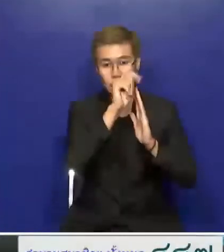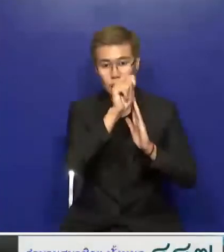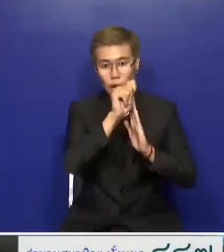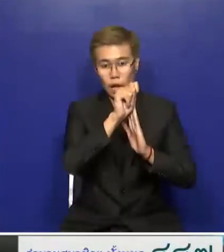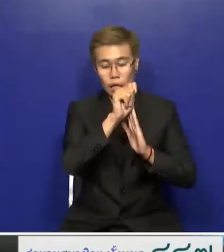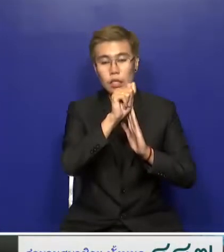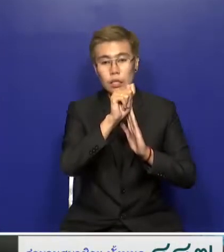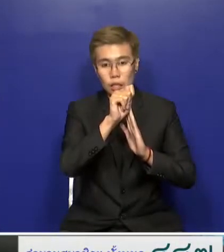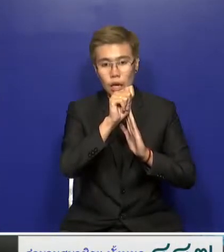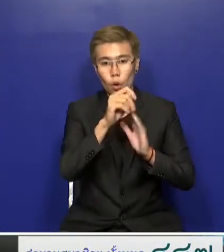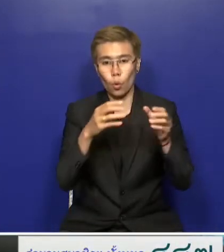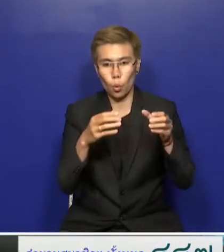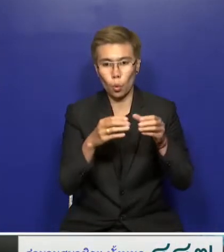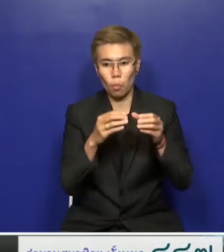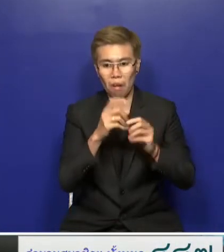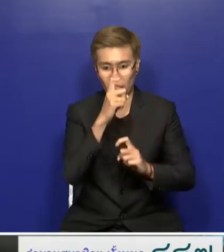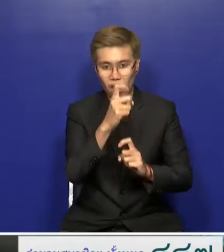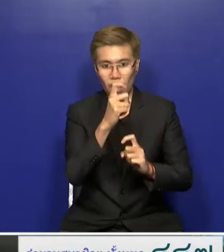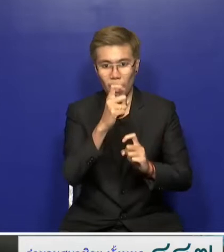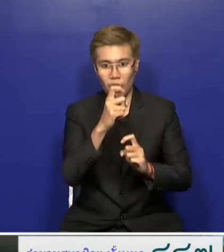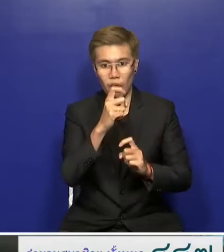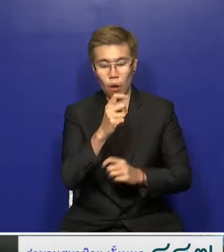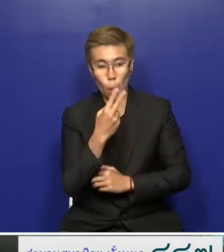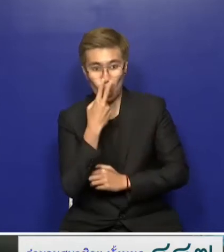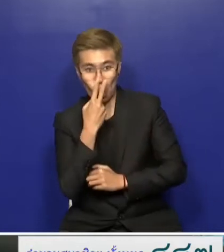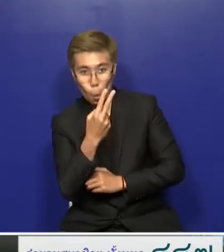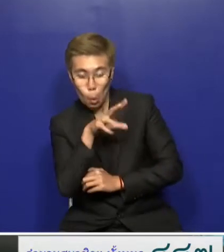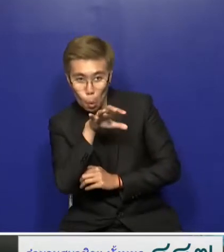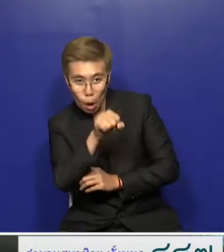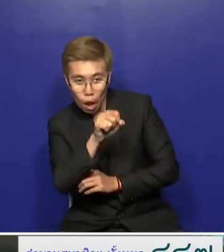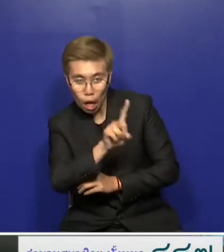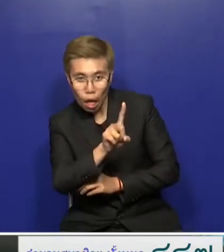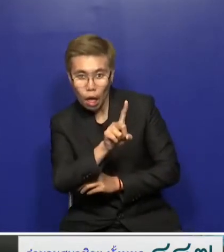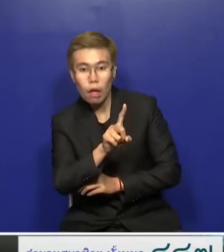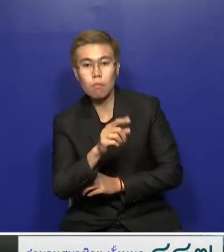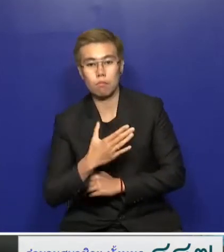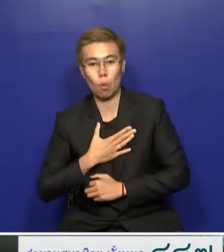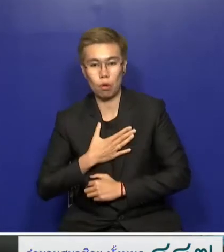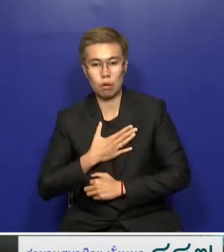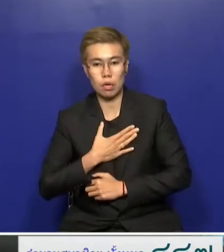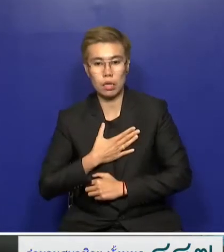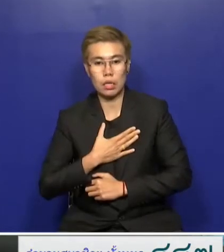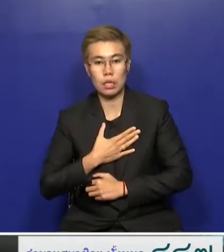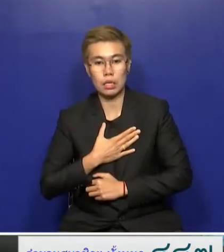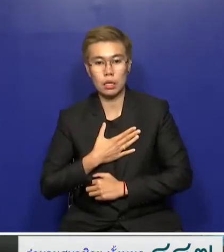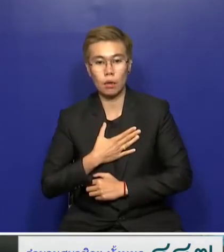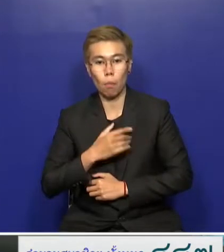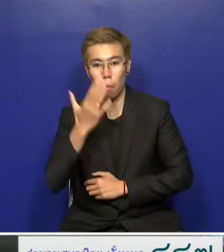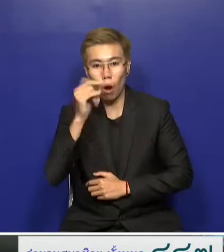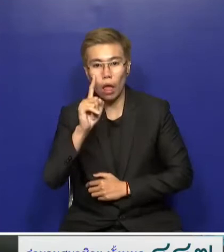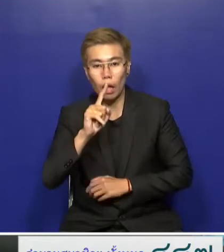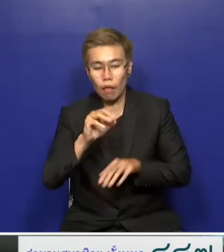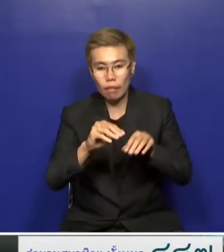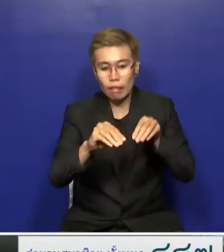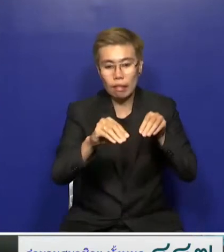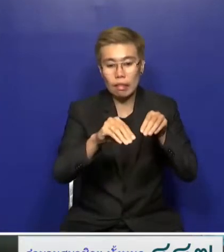ได้รับการจับตามองเป็นพิเศษเพราะทุกคนทราบว่าเป็นจังหวัดที่มีชายแดนติดกับประเทศเมีย